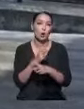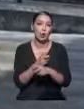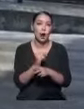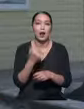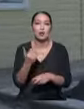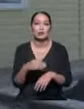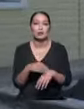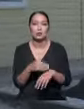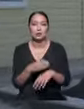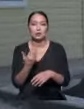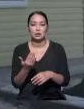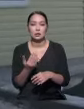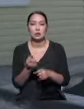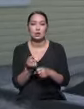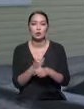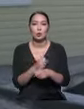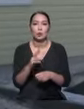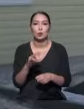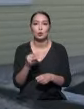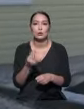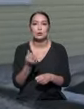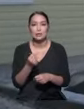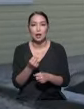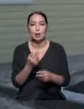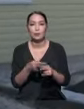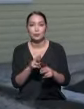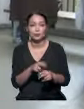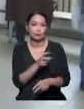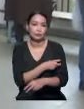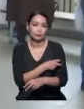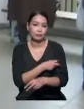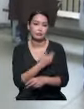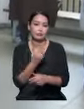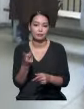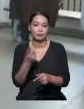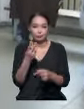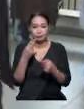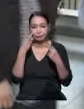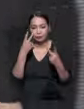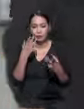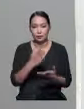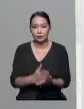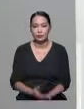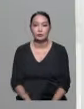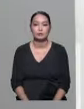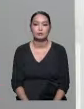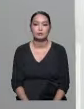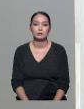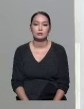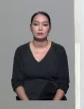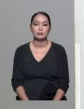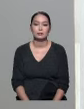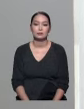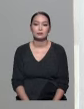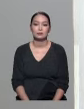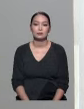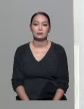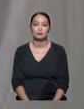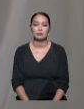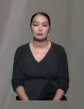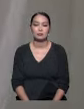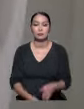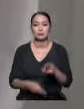его жены оказалась сломана ключица. По словам медиков, пациенты находятся в сознании. Операцию предстоит, потом дальше реабилитация